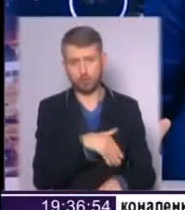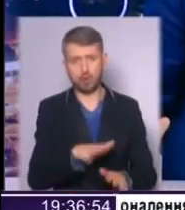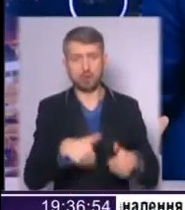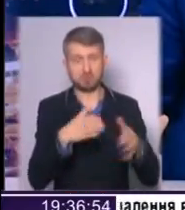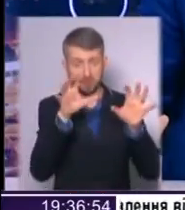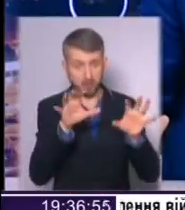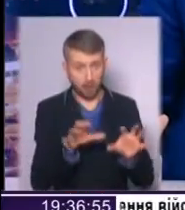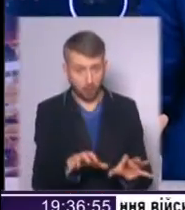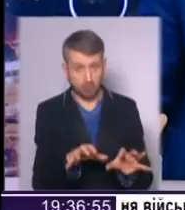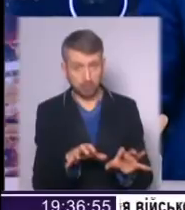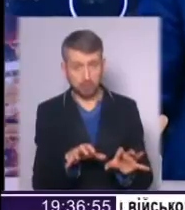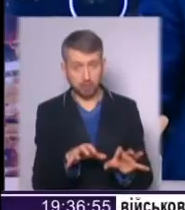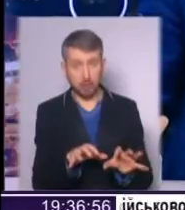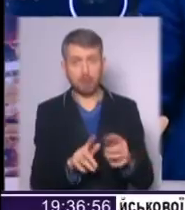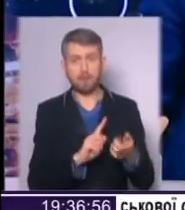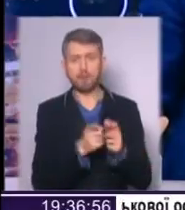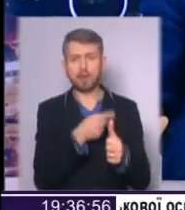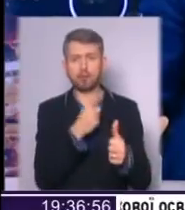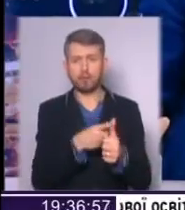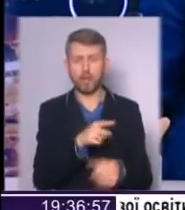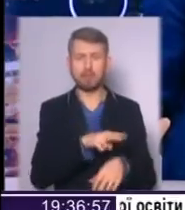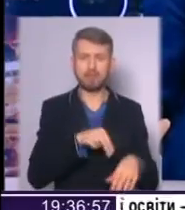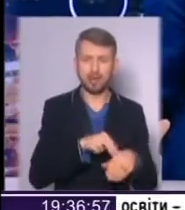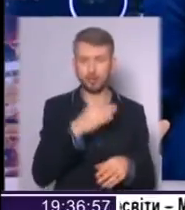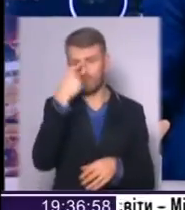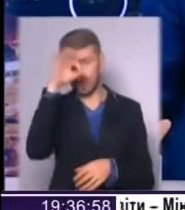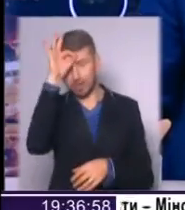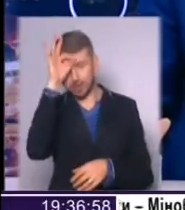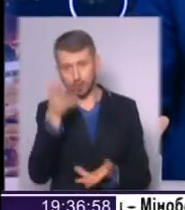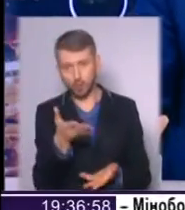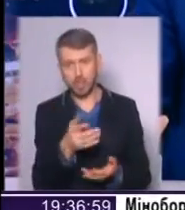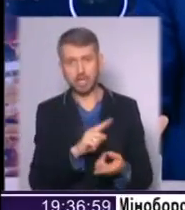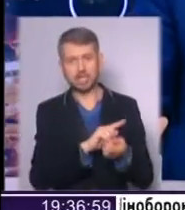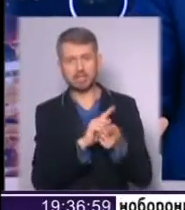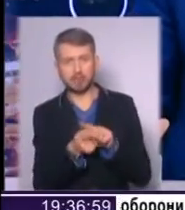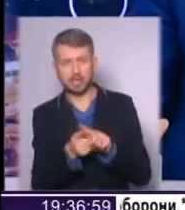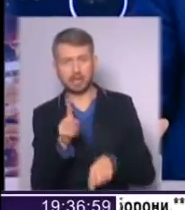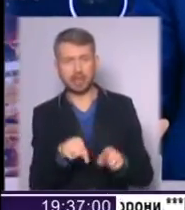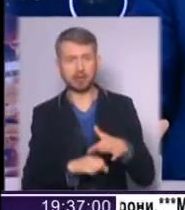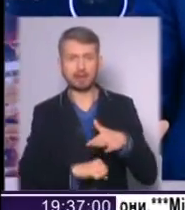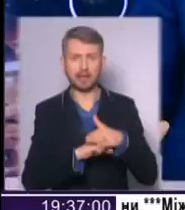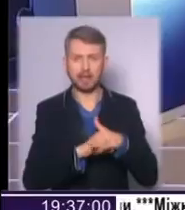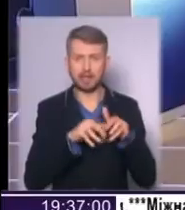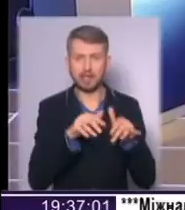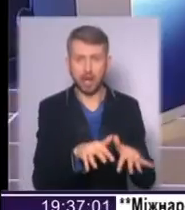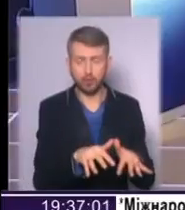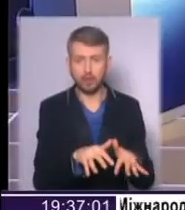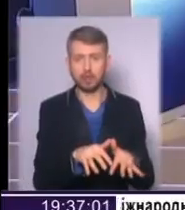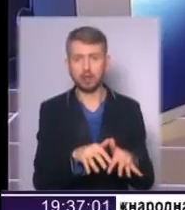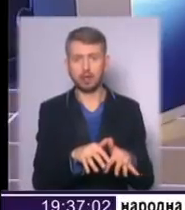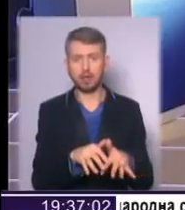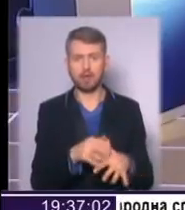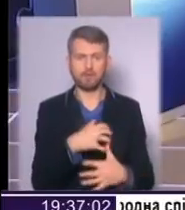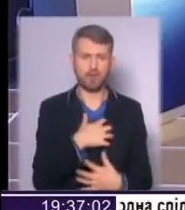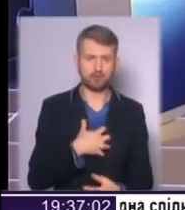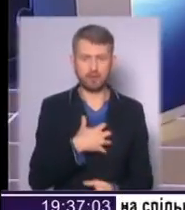акти в парламент, перейменували міліцію в поліцію, змінили деякі засади її діяльності, принципові, не